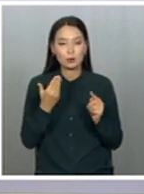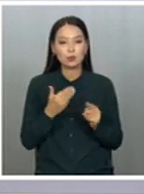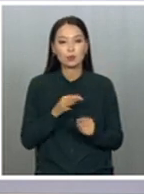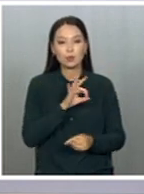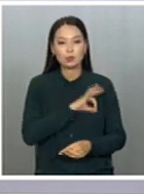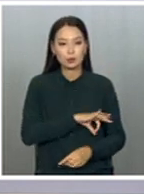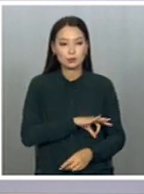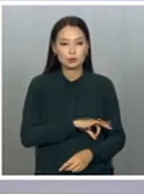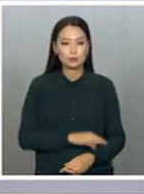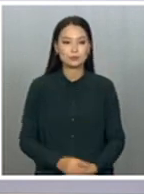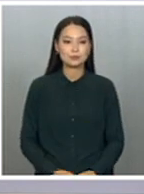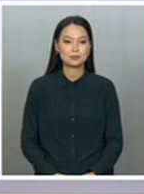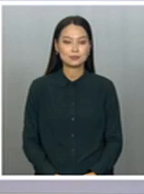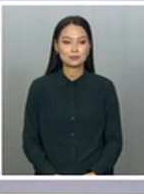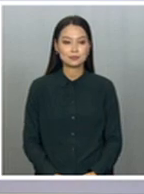қолдану.